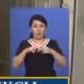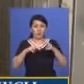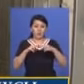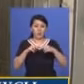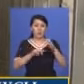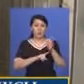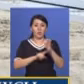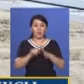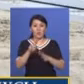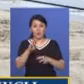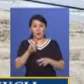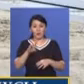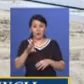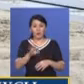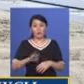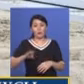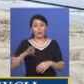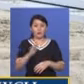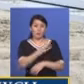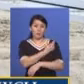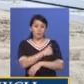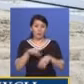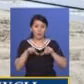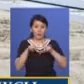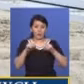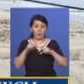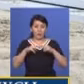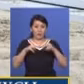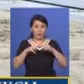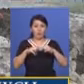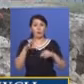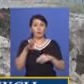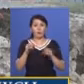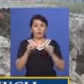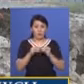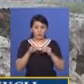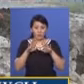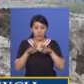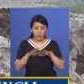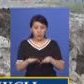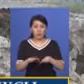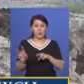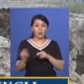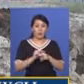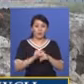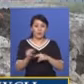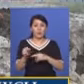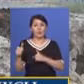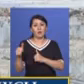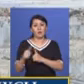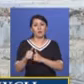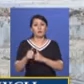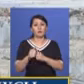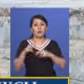жүргізілуде. Шығыс Ықшам ауданында көппейінді аурухана да салынып жатыр. 510 орынға шақталған заманауи емдеу орталығы жекеменшік әріптестік